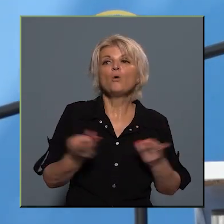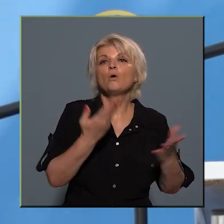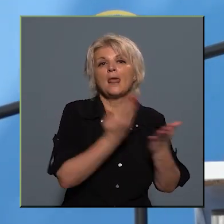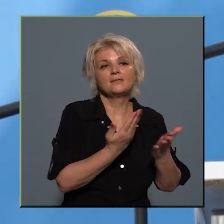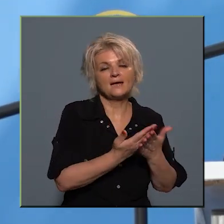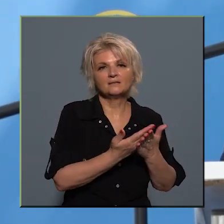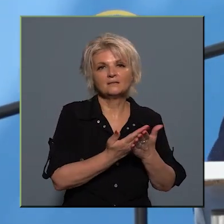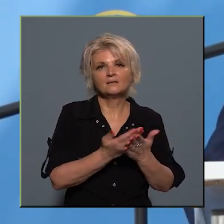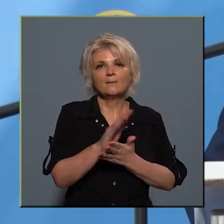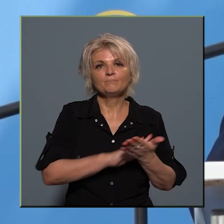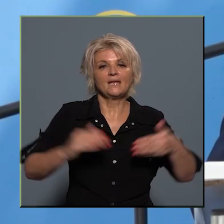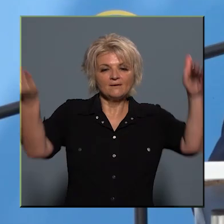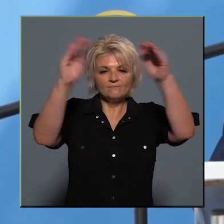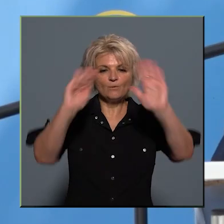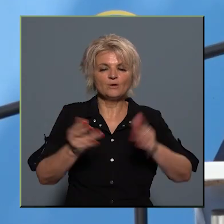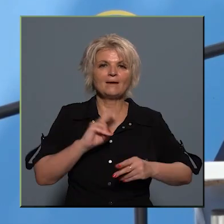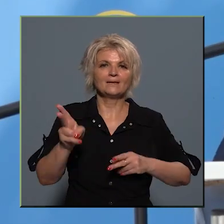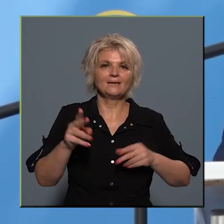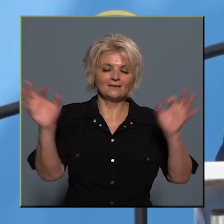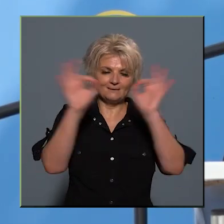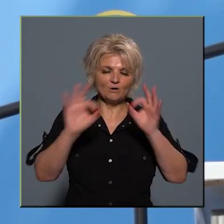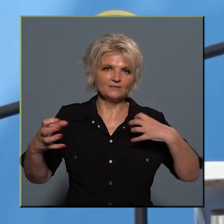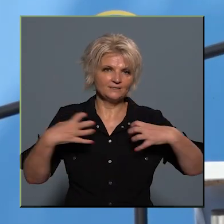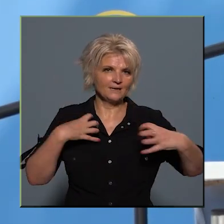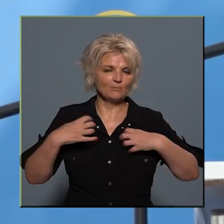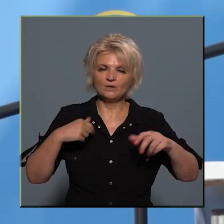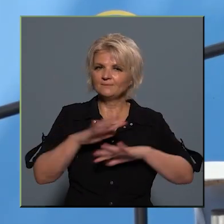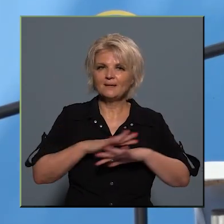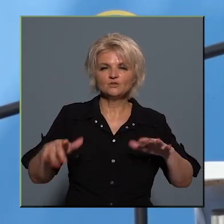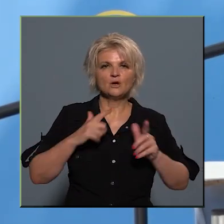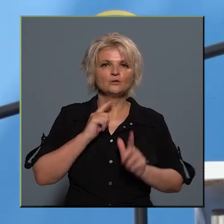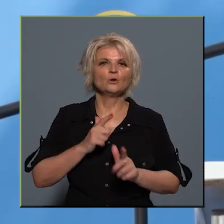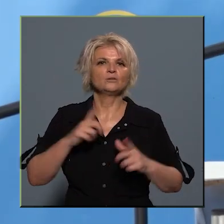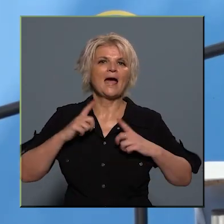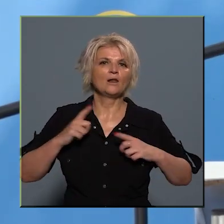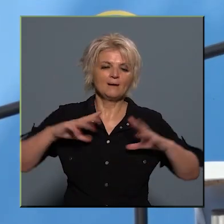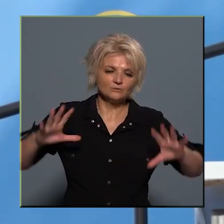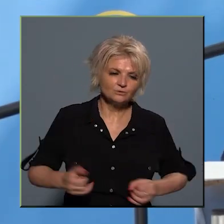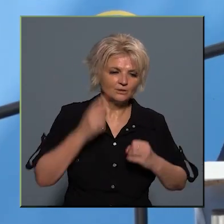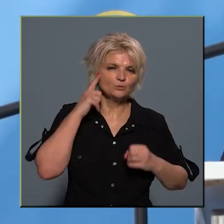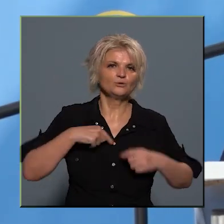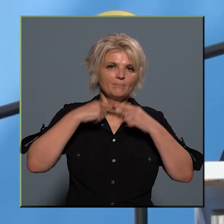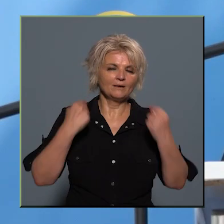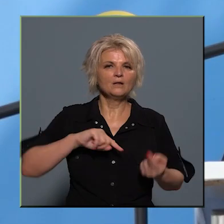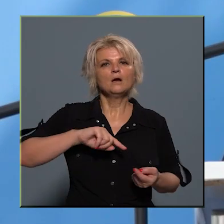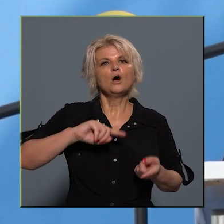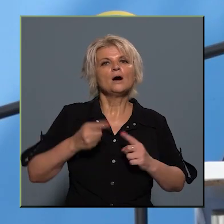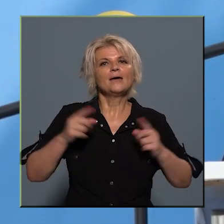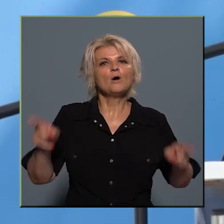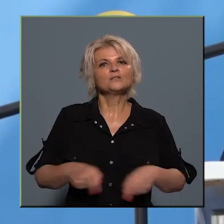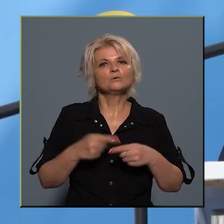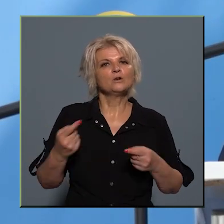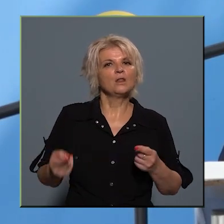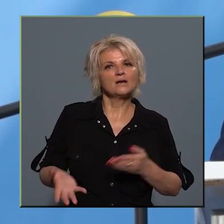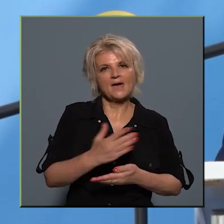milyen formában, és kik azok az iparági szereplők, akikkel nem csak a töltőállomás létesítését tudjuk meghatározni, hanem rögtön a keresletet is meg tudjuk mellé